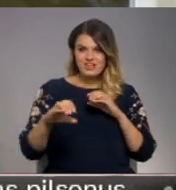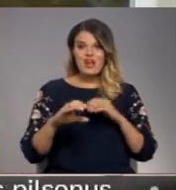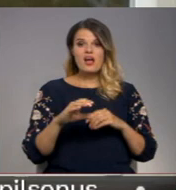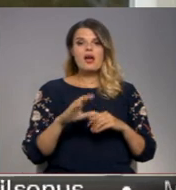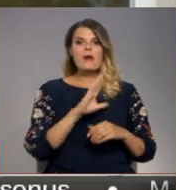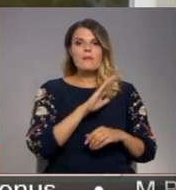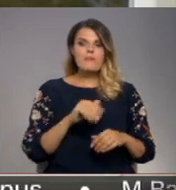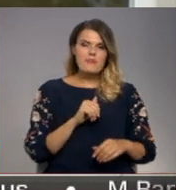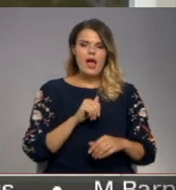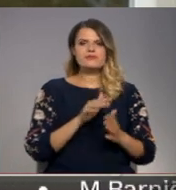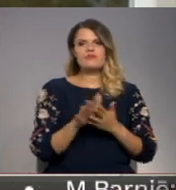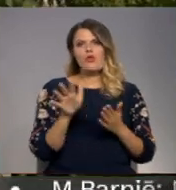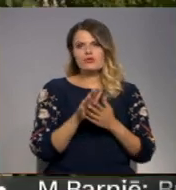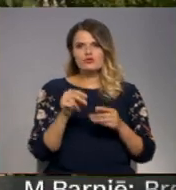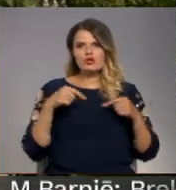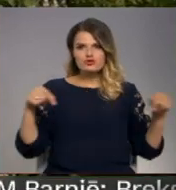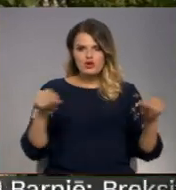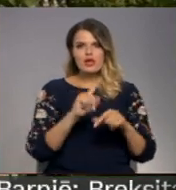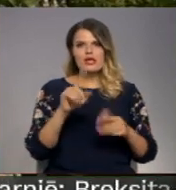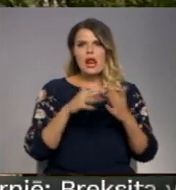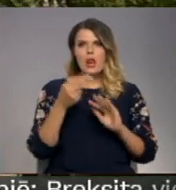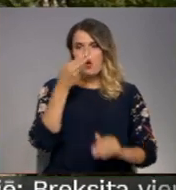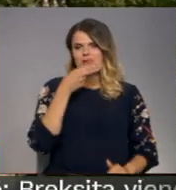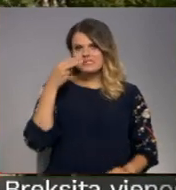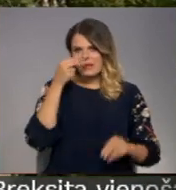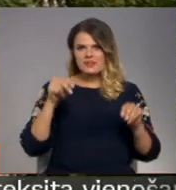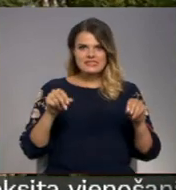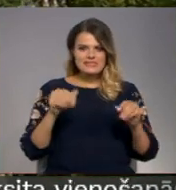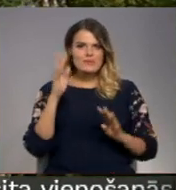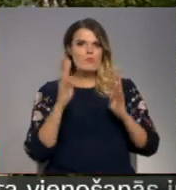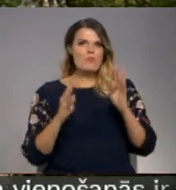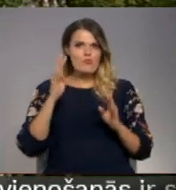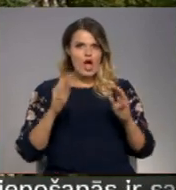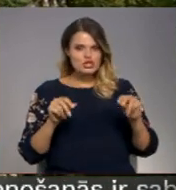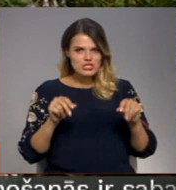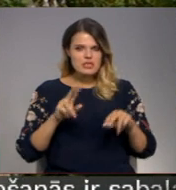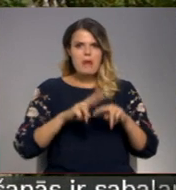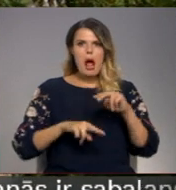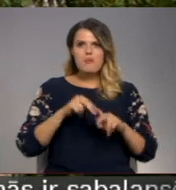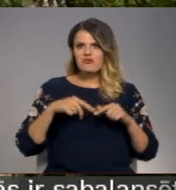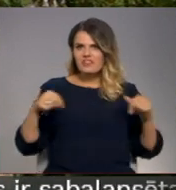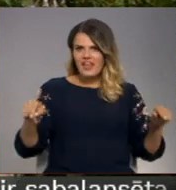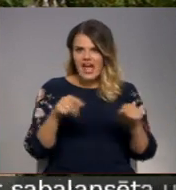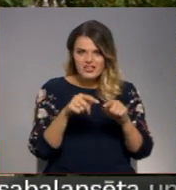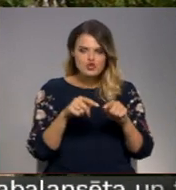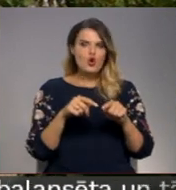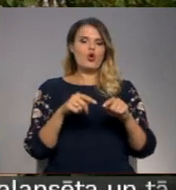pēc funkcionālā zonējuma ir lauksaimniecības zemes, meža zemes, apbūves